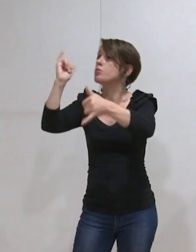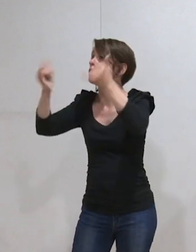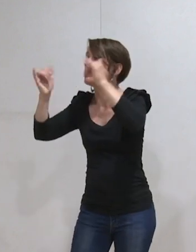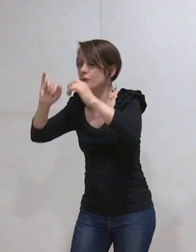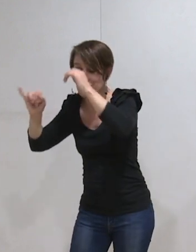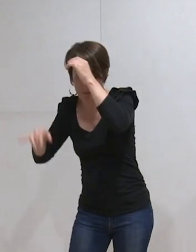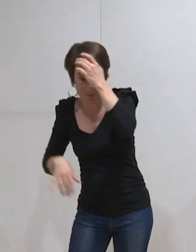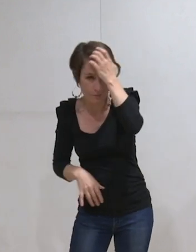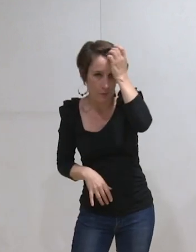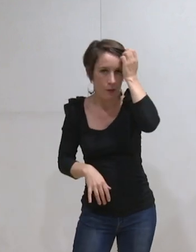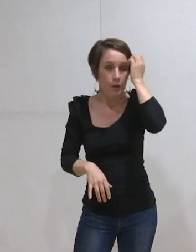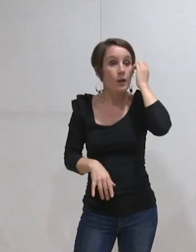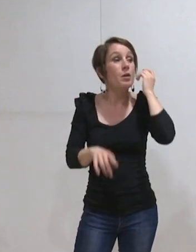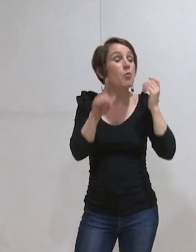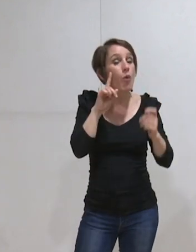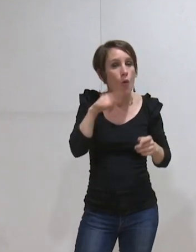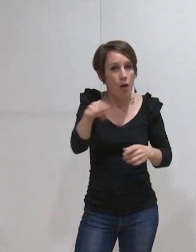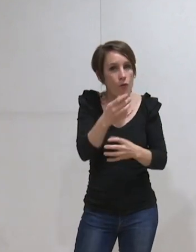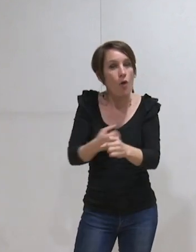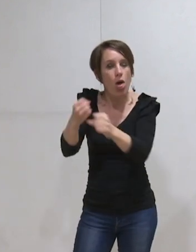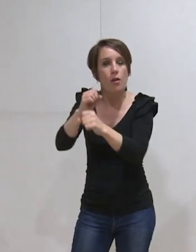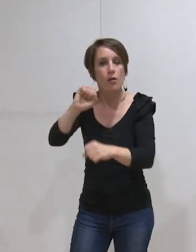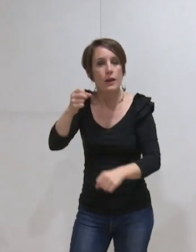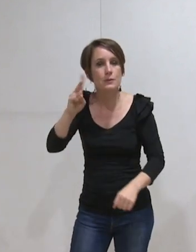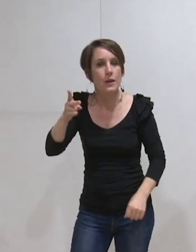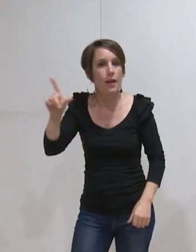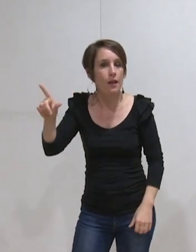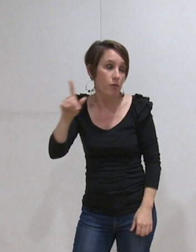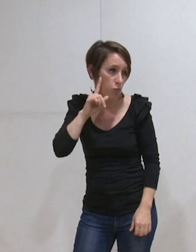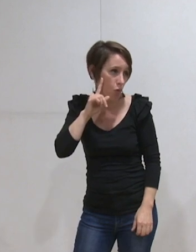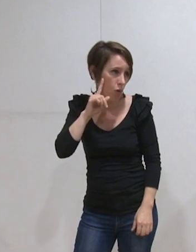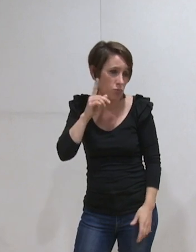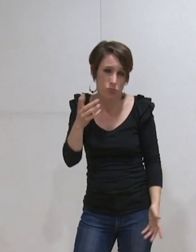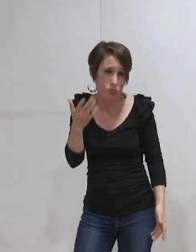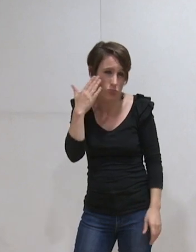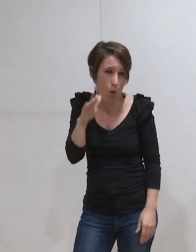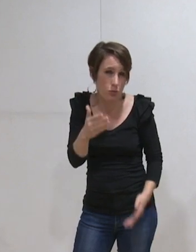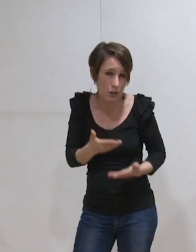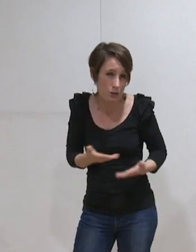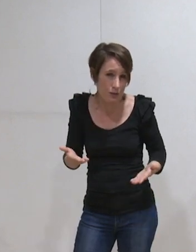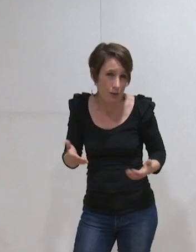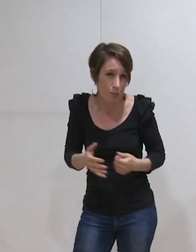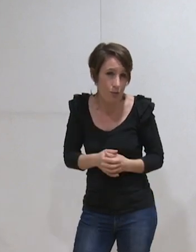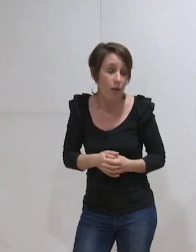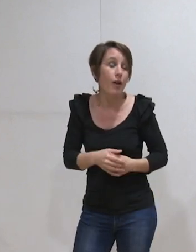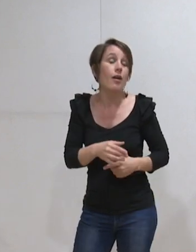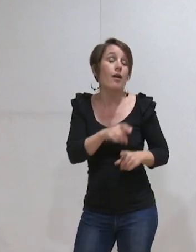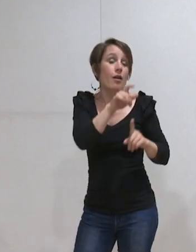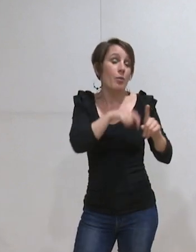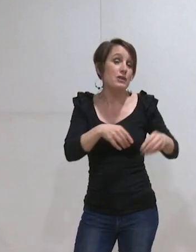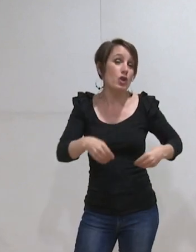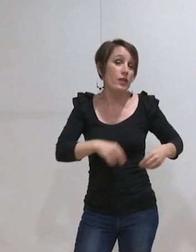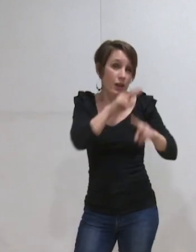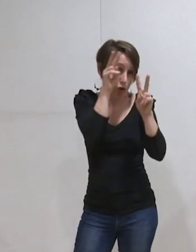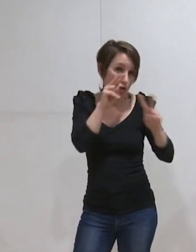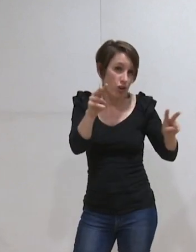une raison simple et d'ailleurs même si le directeur général des services nous l'a dit enfin c'est